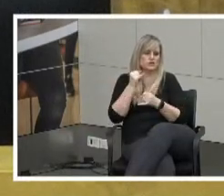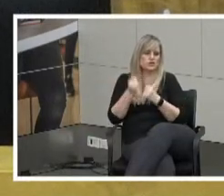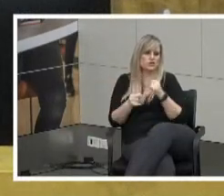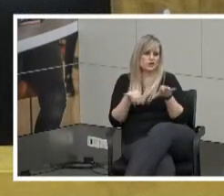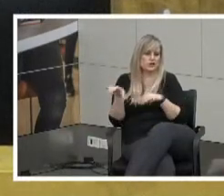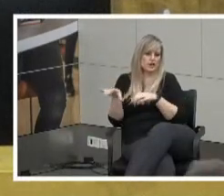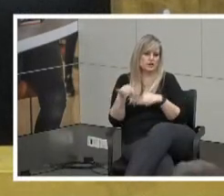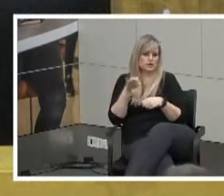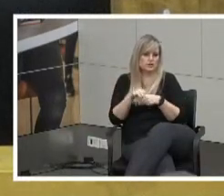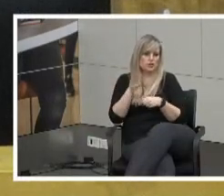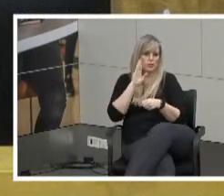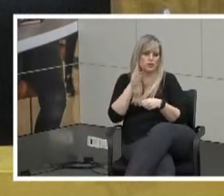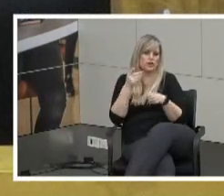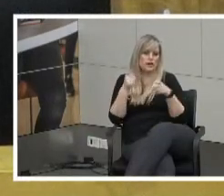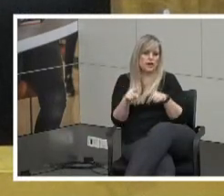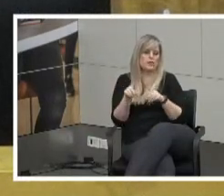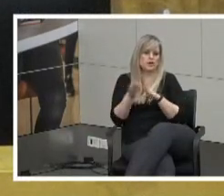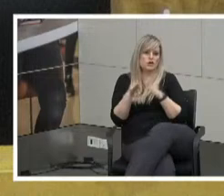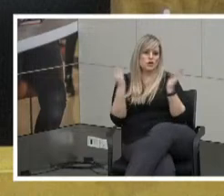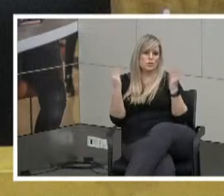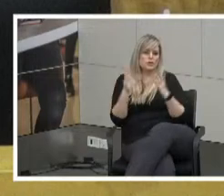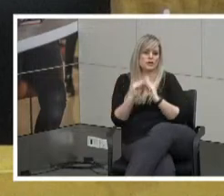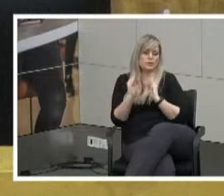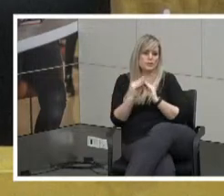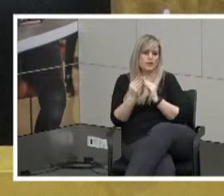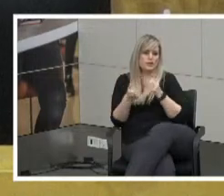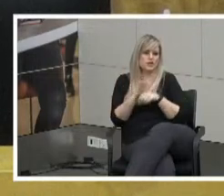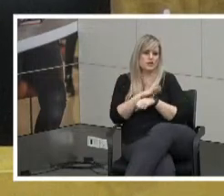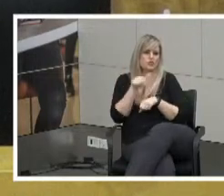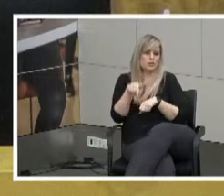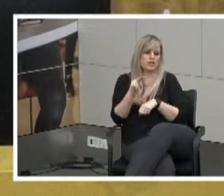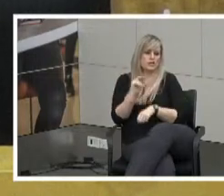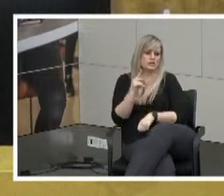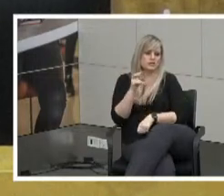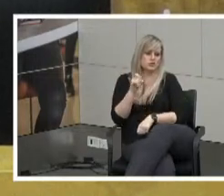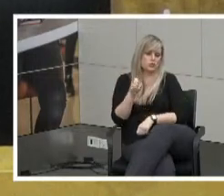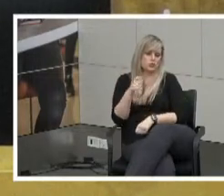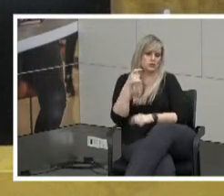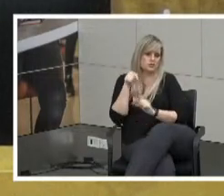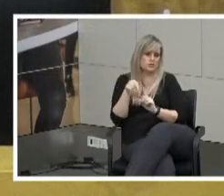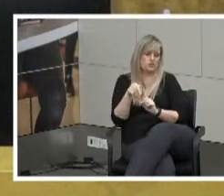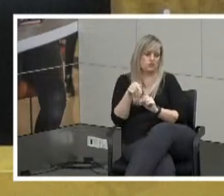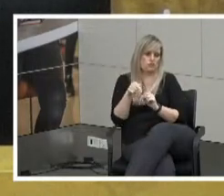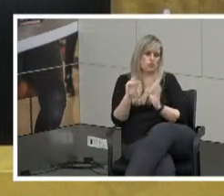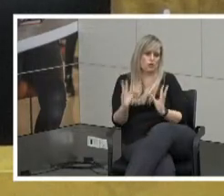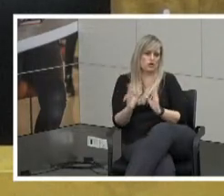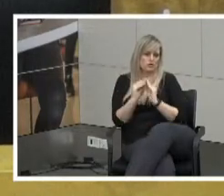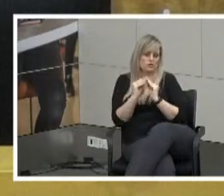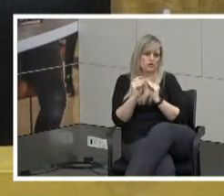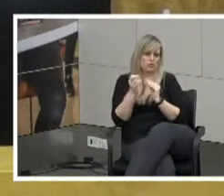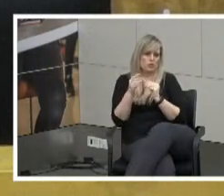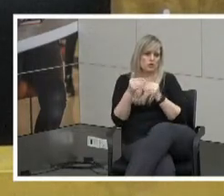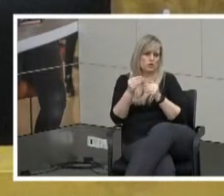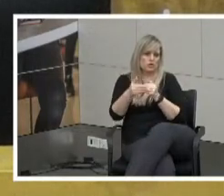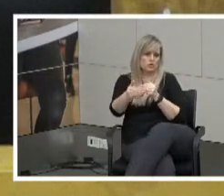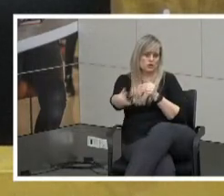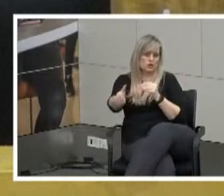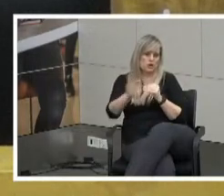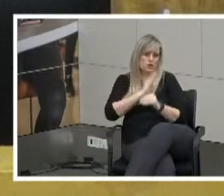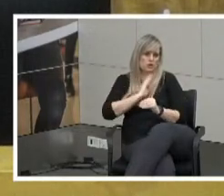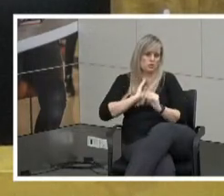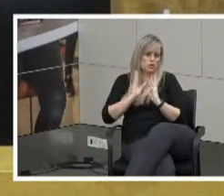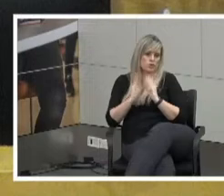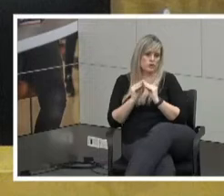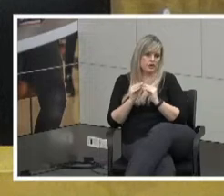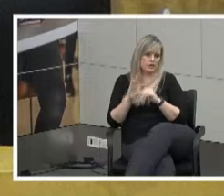Vote or decision shall be taken at the open meeting covered by this notice upon the reconvening of this public meeting or at a subsequent public meeting of the board upon